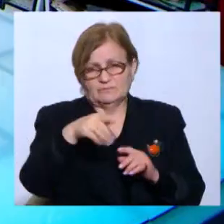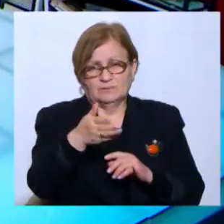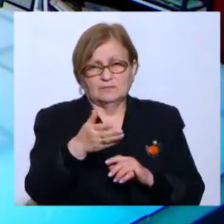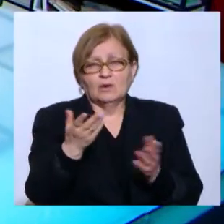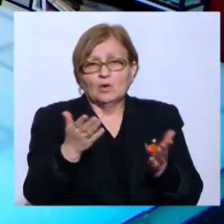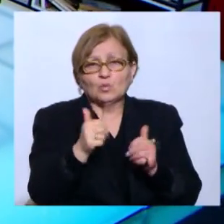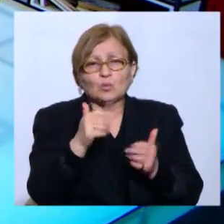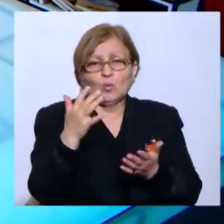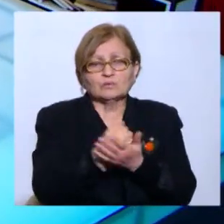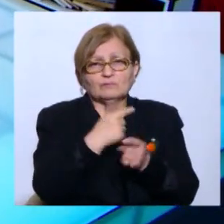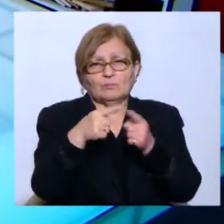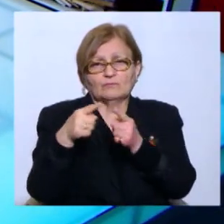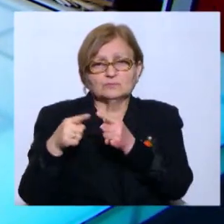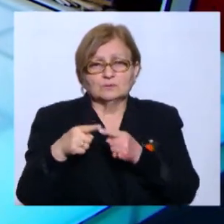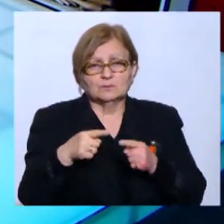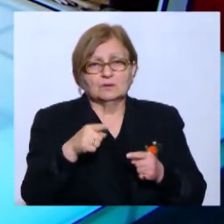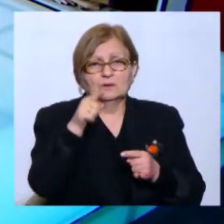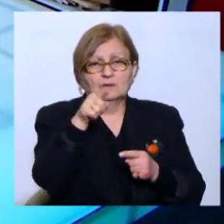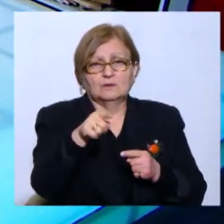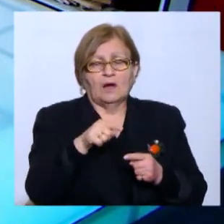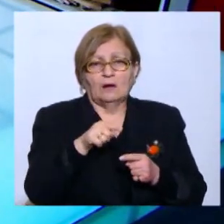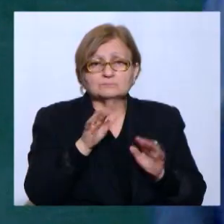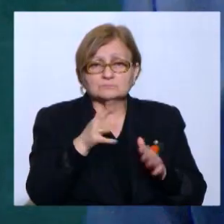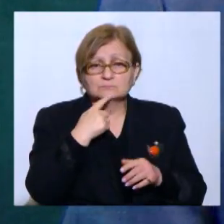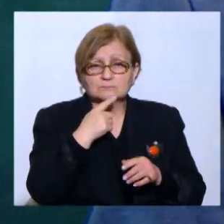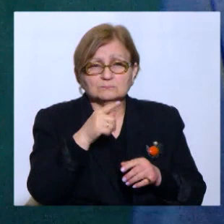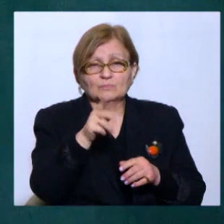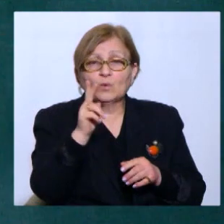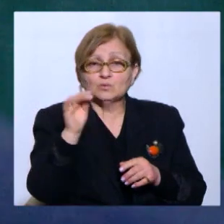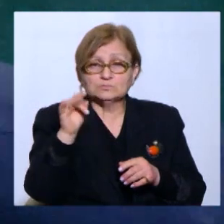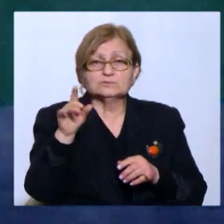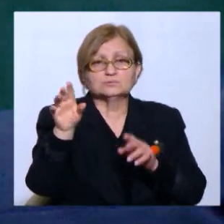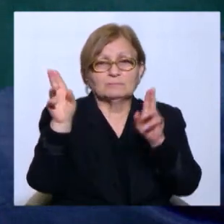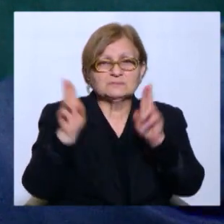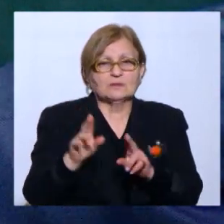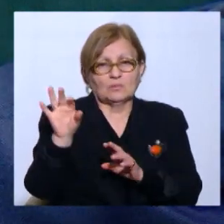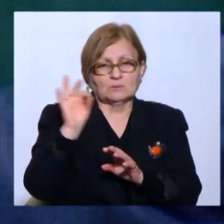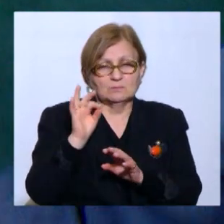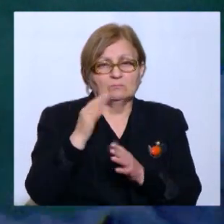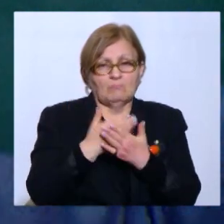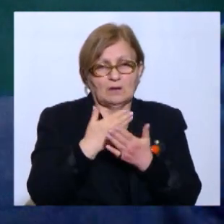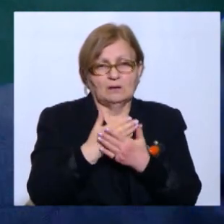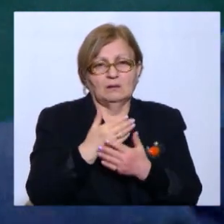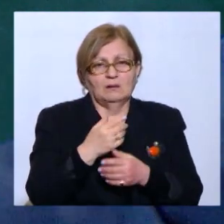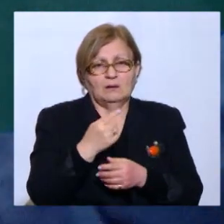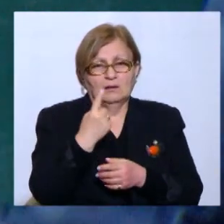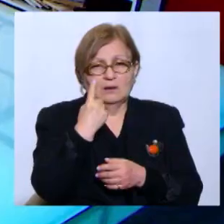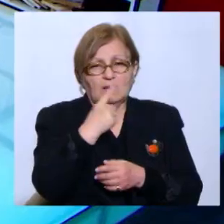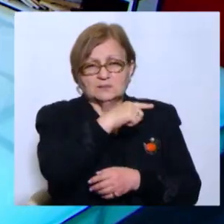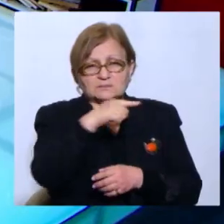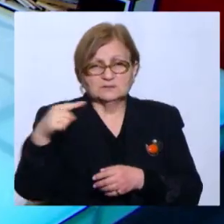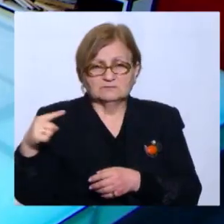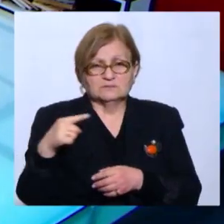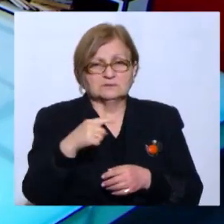როგორ ნახოთ სამკუთხედის კუთხეები? ამ შემთხვევაში ვიყენებთ კოსინუსების თეორემას. მაგალითად, ვწერთ ერთ-ერთი გვერდის